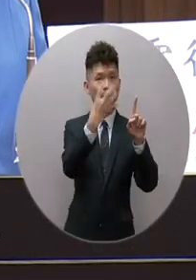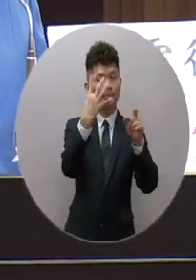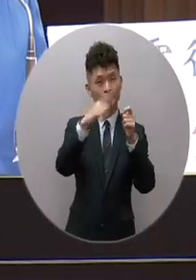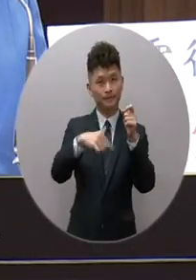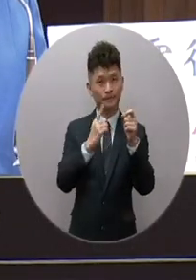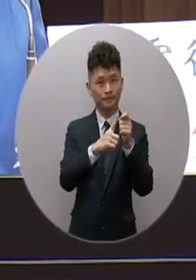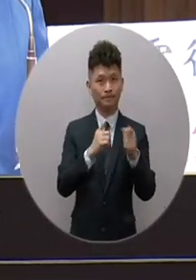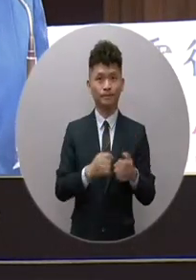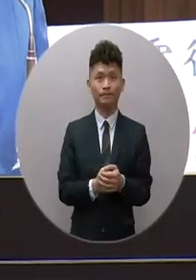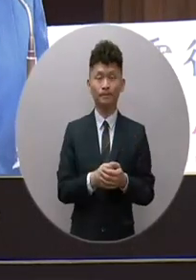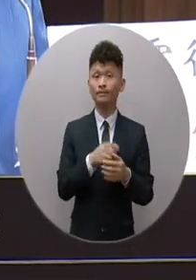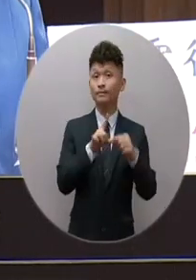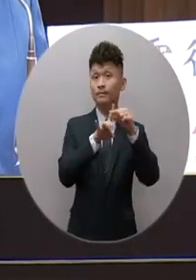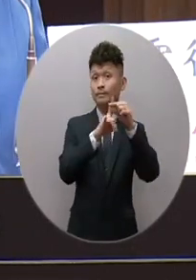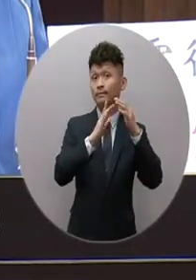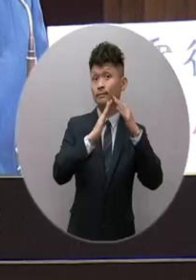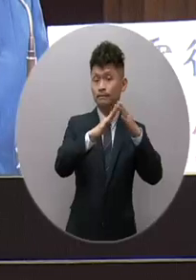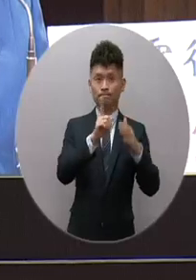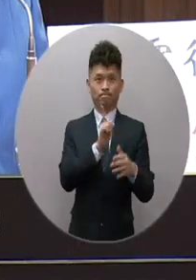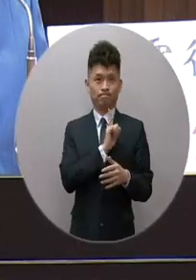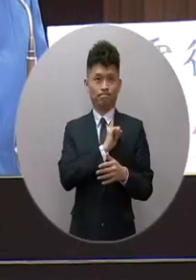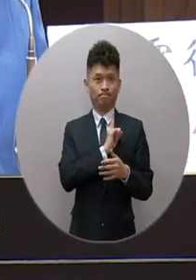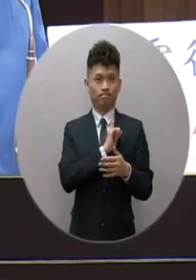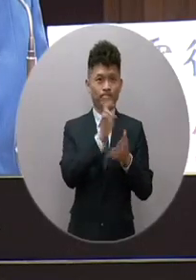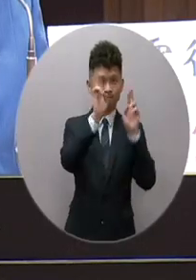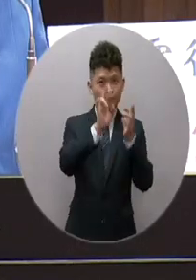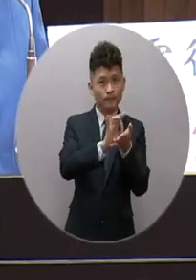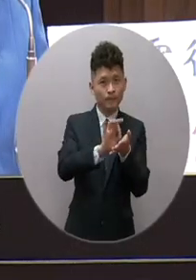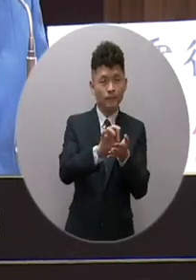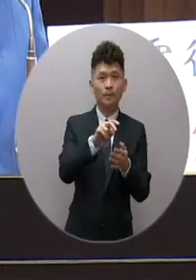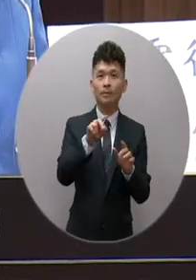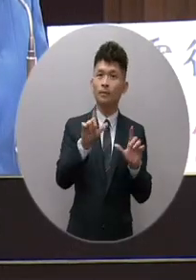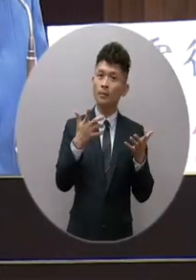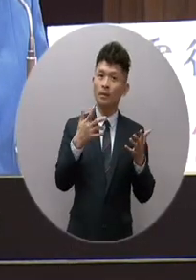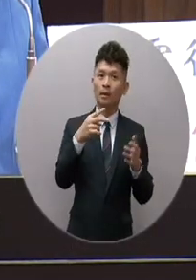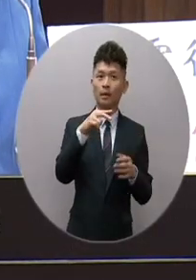104年呢，我们台中市自己只需要